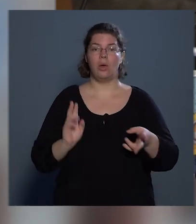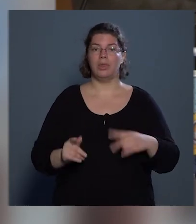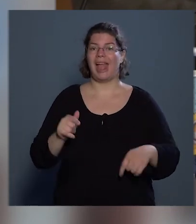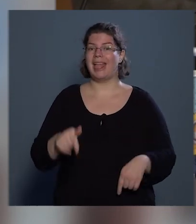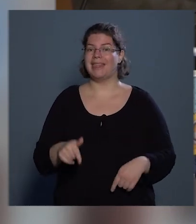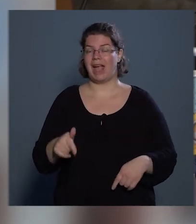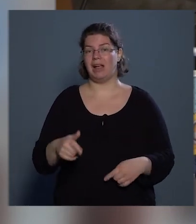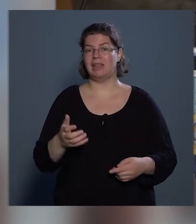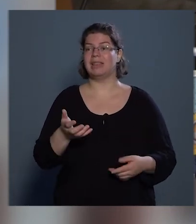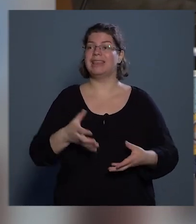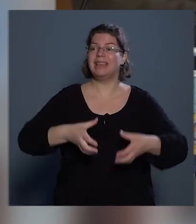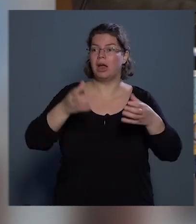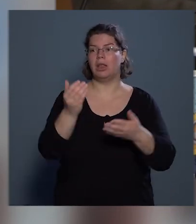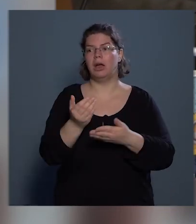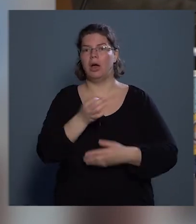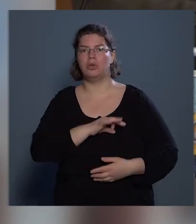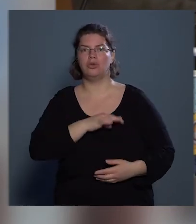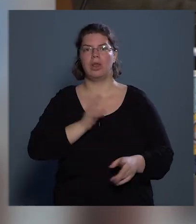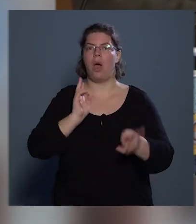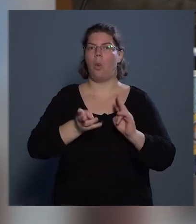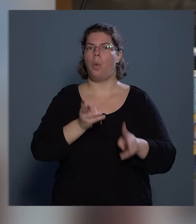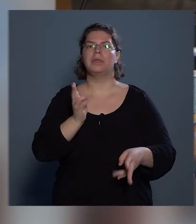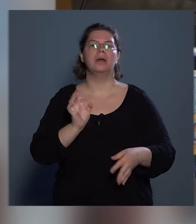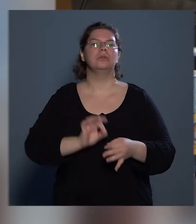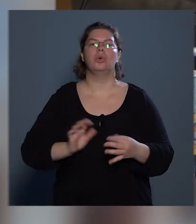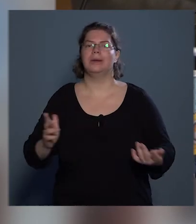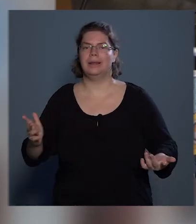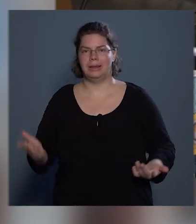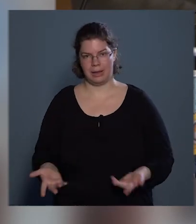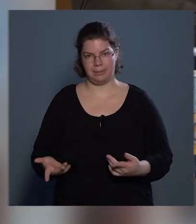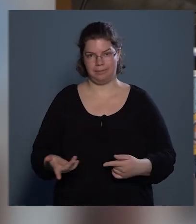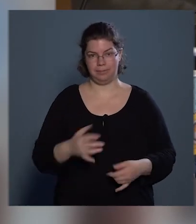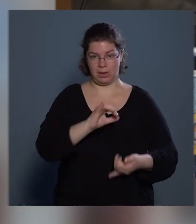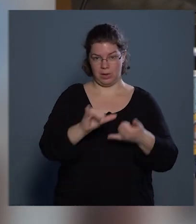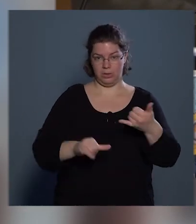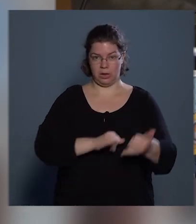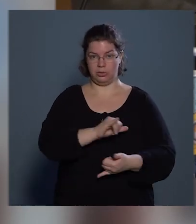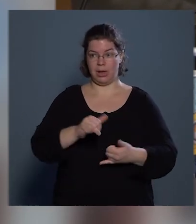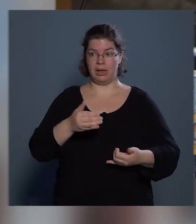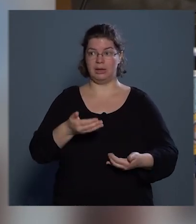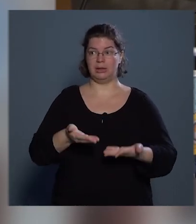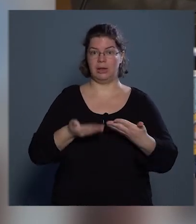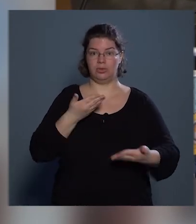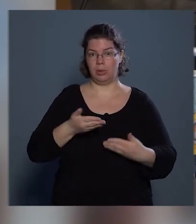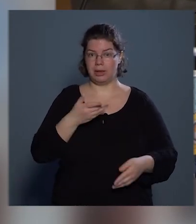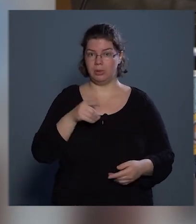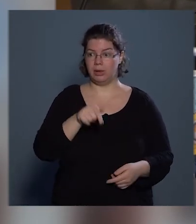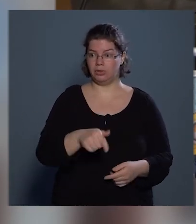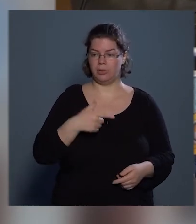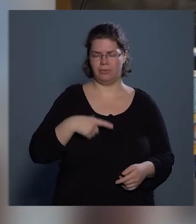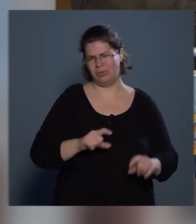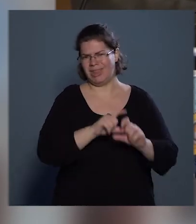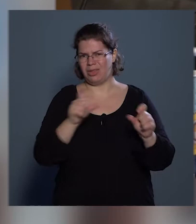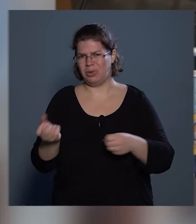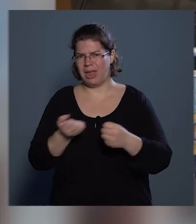ingatlannak a hasznosítása miképpen történjen. A januári testületülésen elhangzottak, illetve az azótai